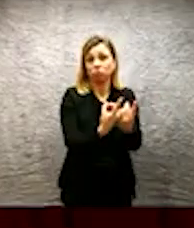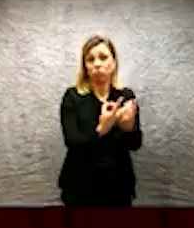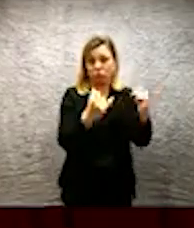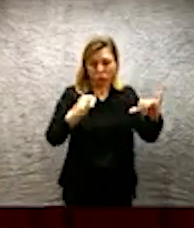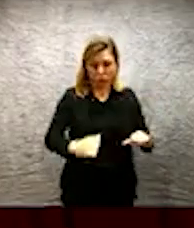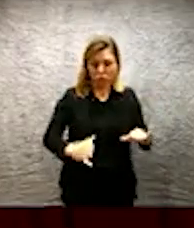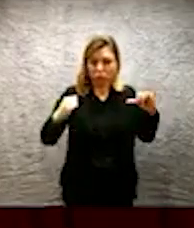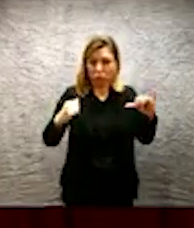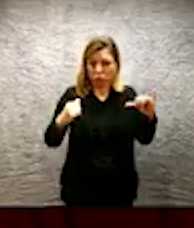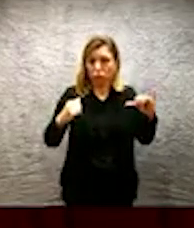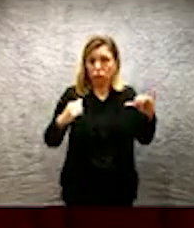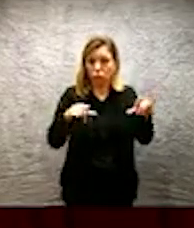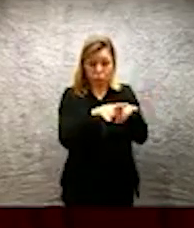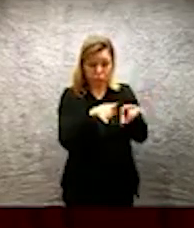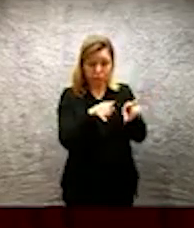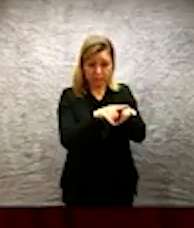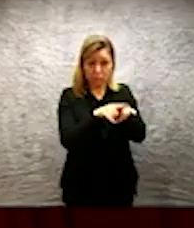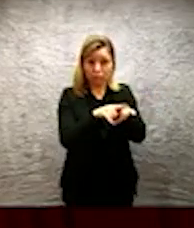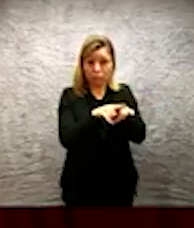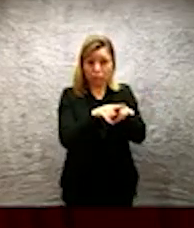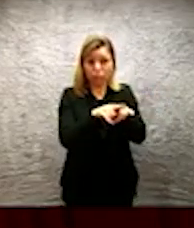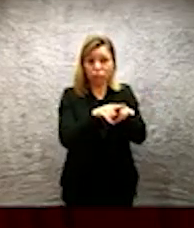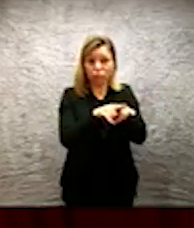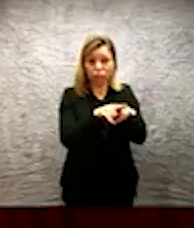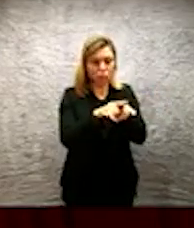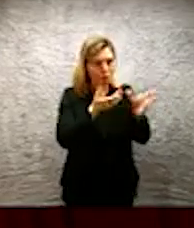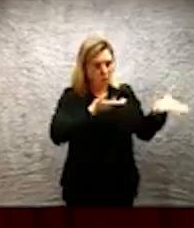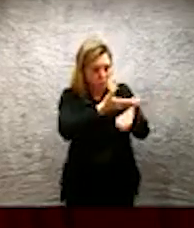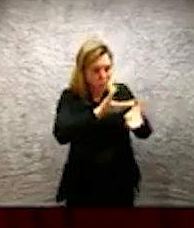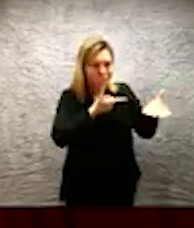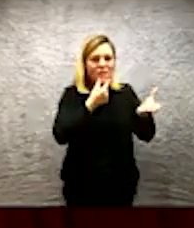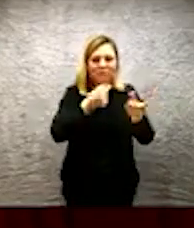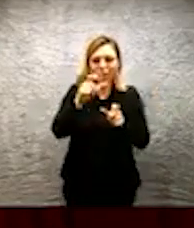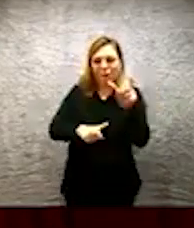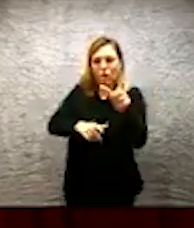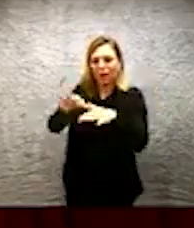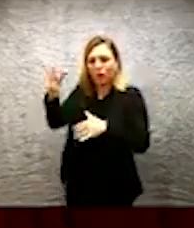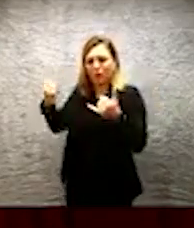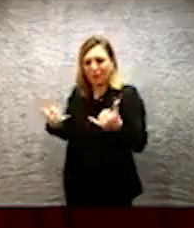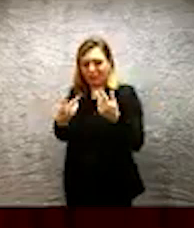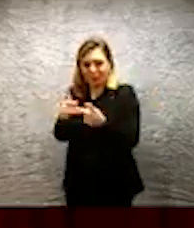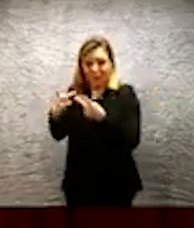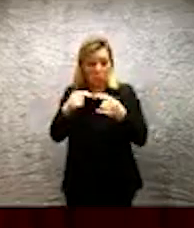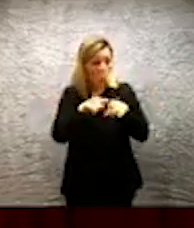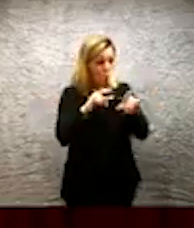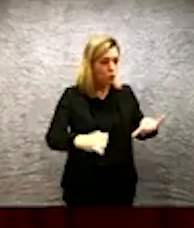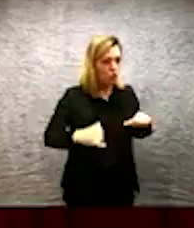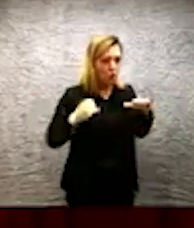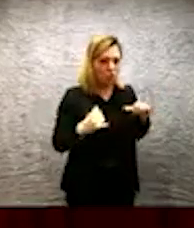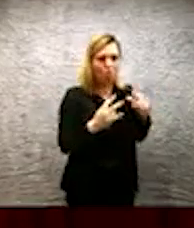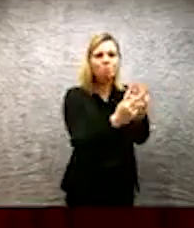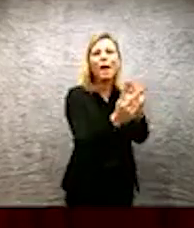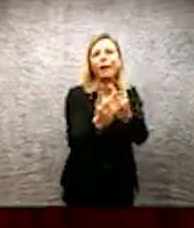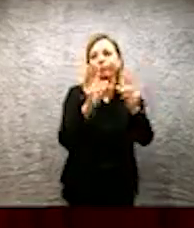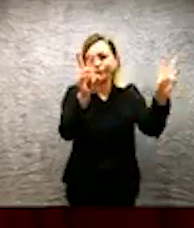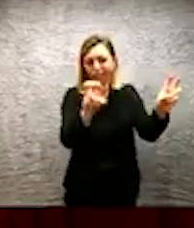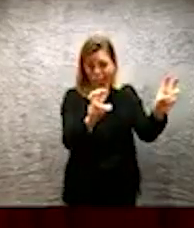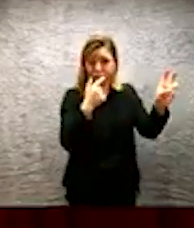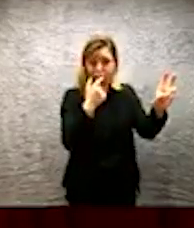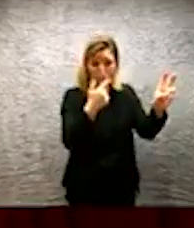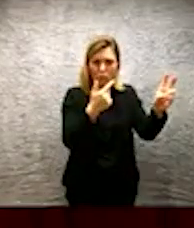une entité de dialogue privilégié avec les élus de la commune et aussi avec ses pairs. Il faut bien dissocier